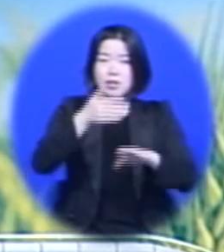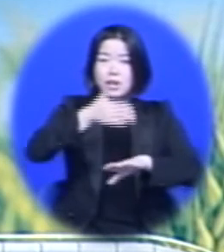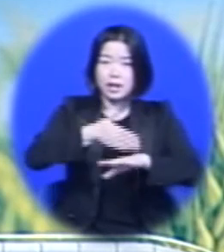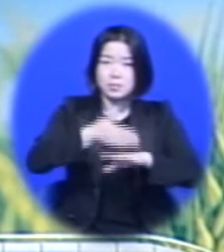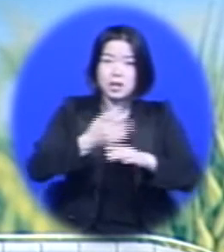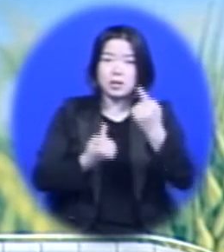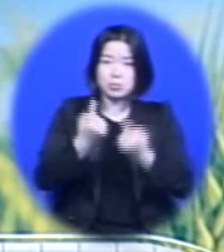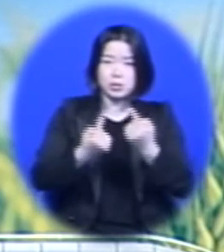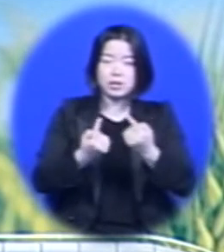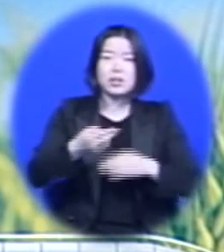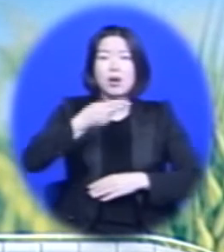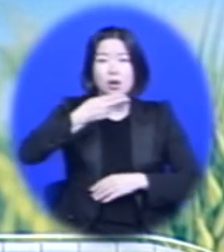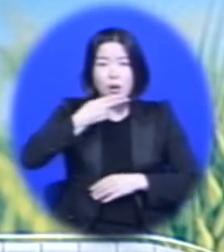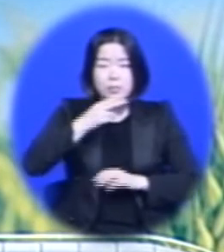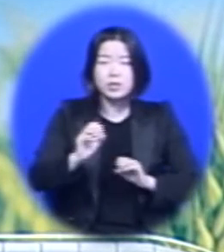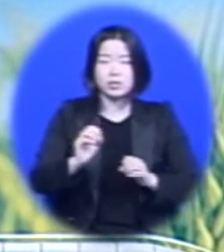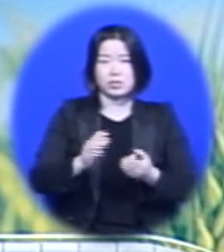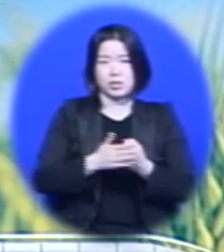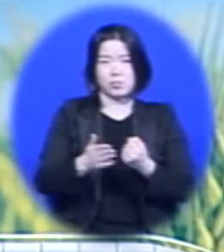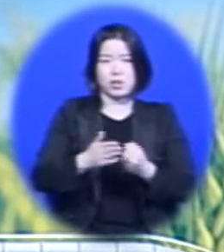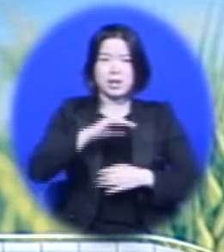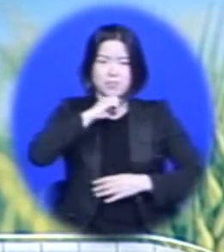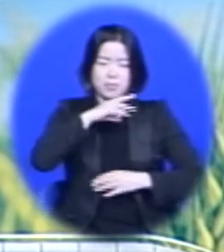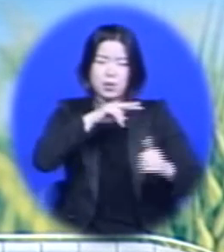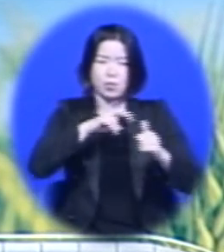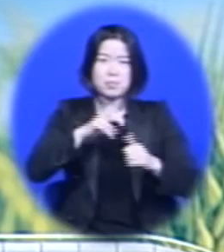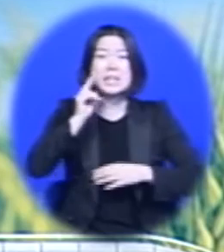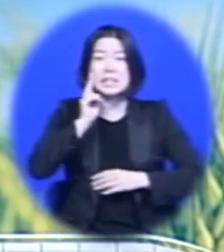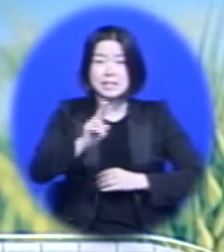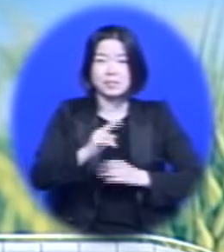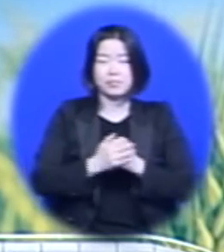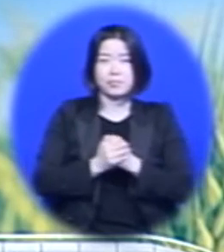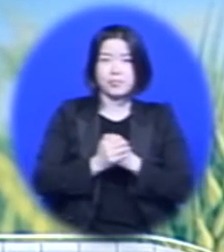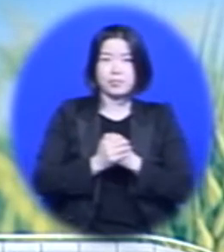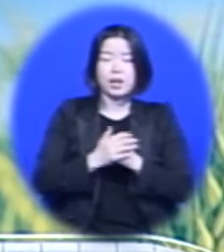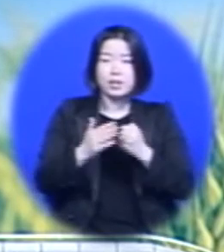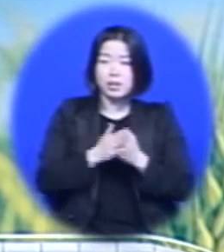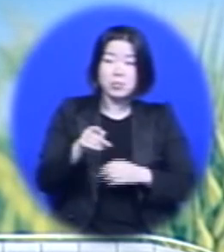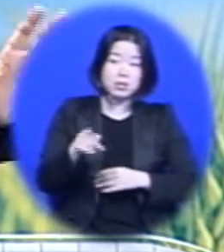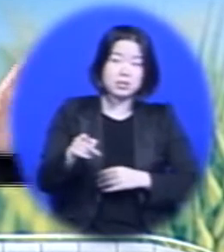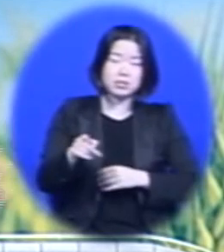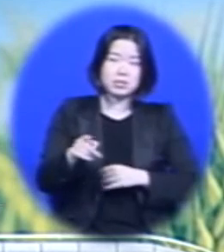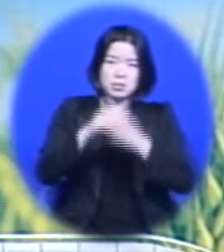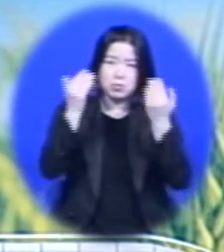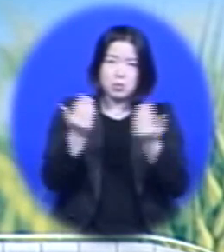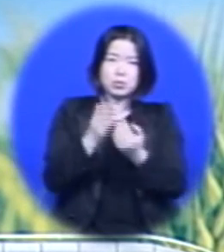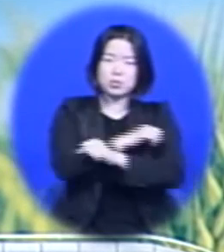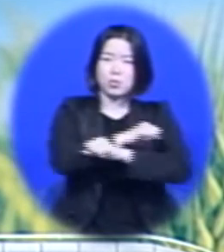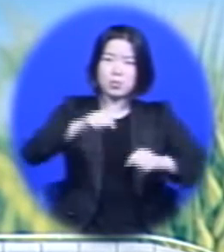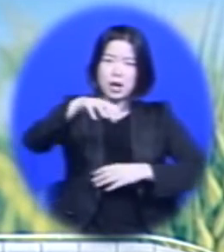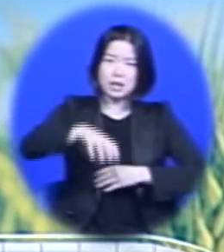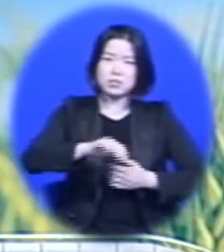감사하기보다는 없는 것으로 인한 불평과 원망이 심했고 결국 그들은 광야에서 다 죽었습니다.